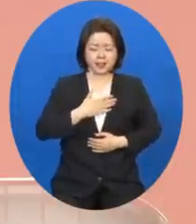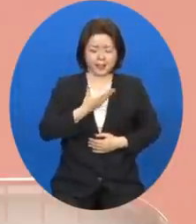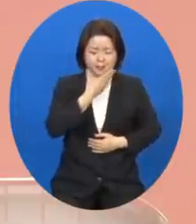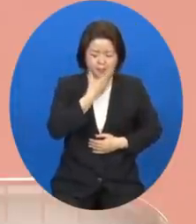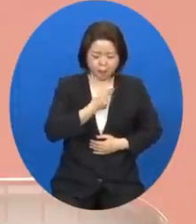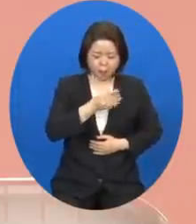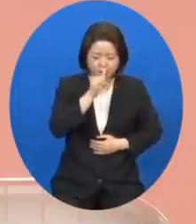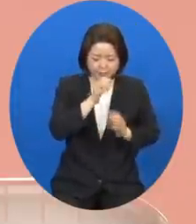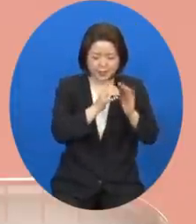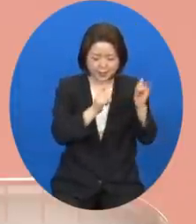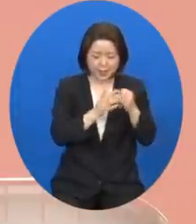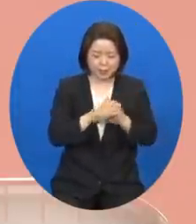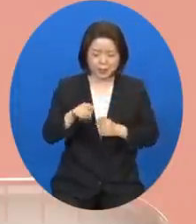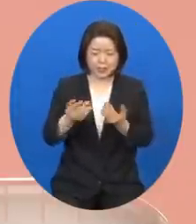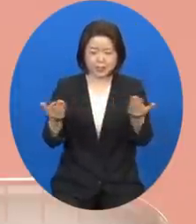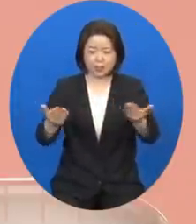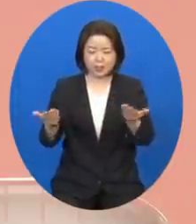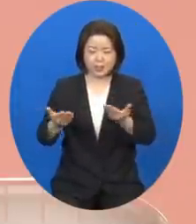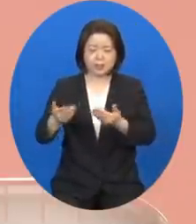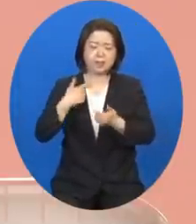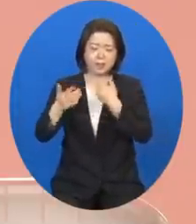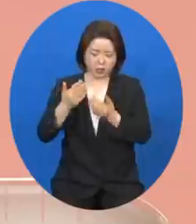사람이니까 이런 일도 겪는구나.